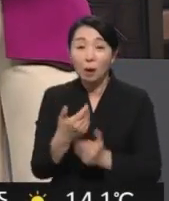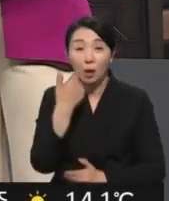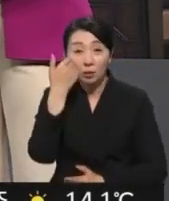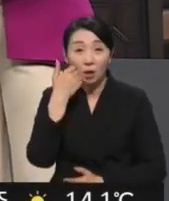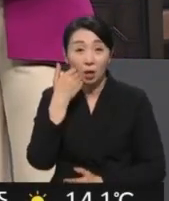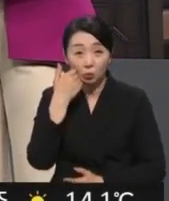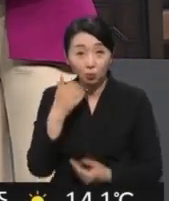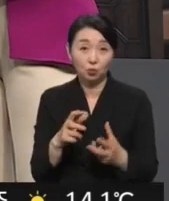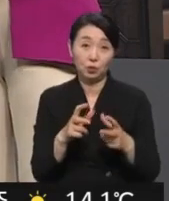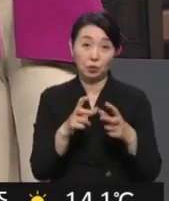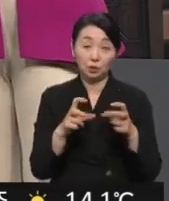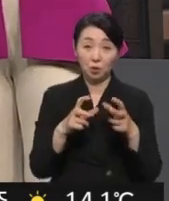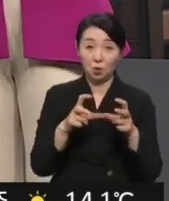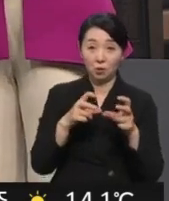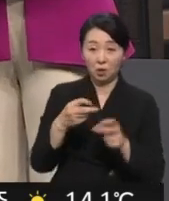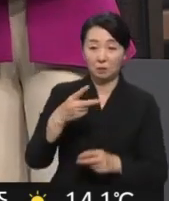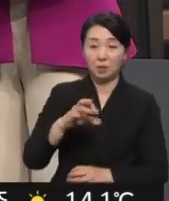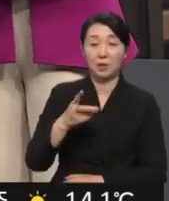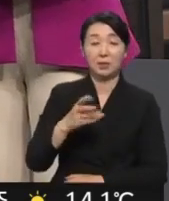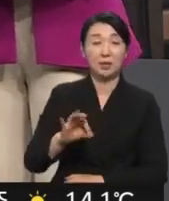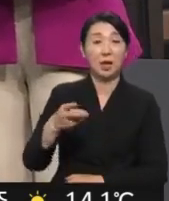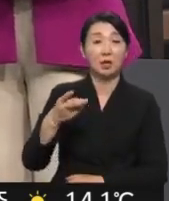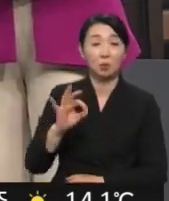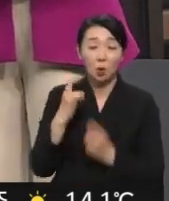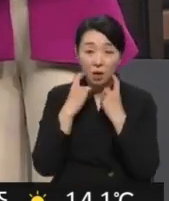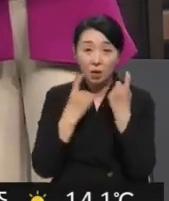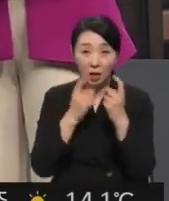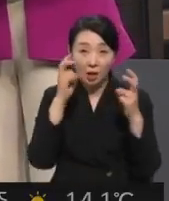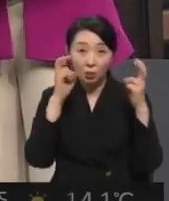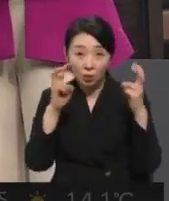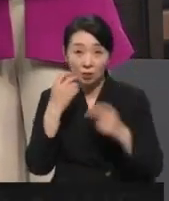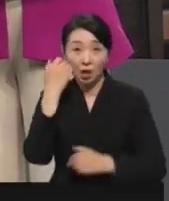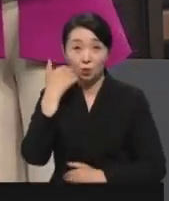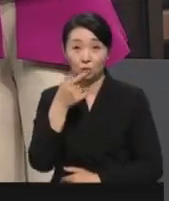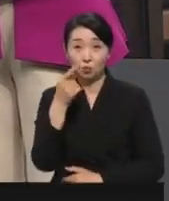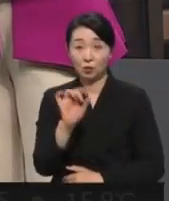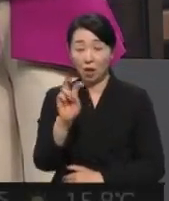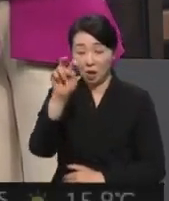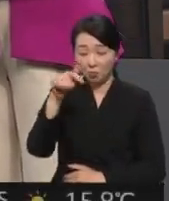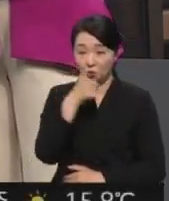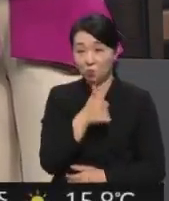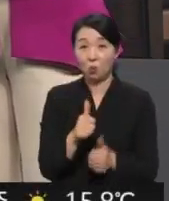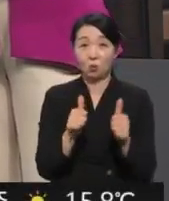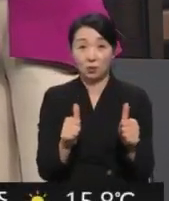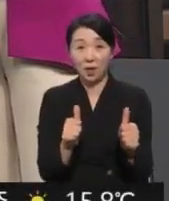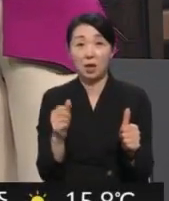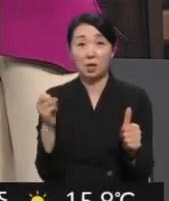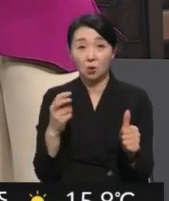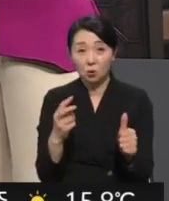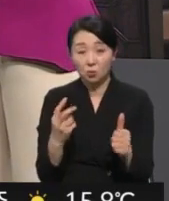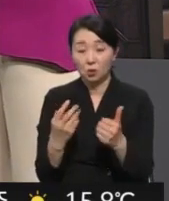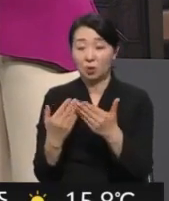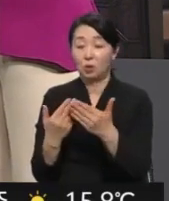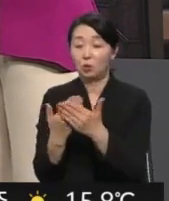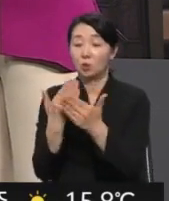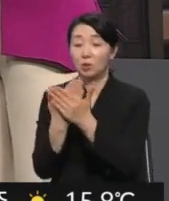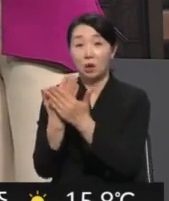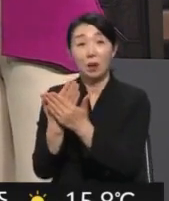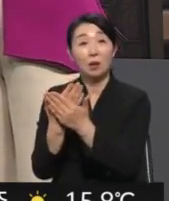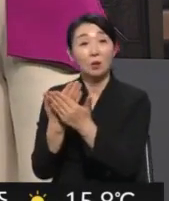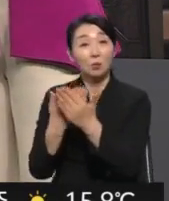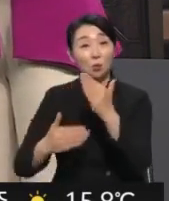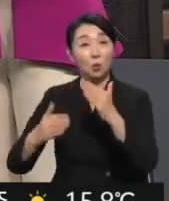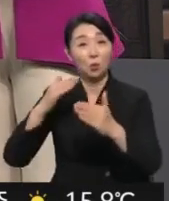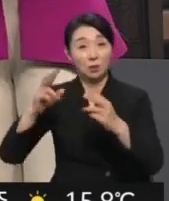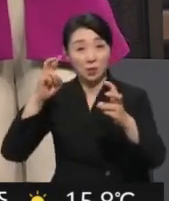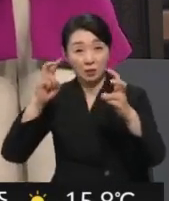대장동 민간업자인 천화동인 4호 남욱 변호사의 돈을 유동규 전 성남도시개발공사 기획본부장을 통해서